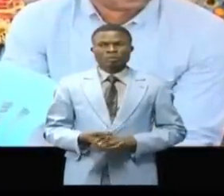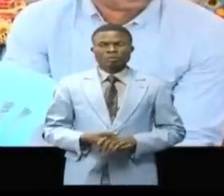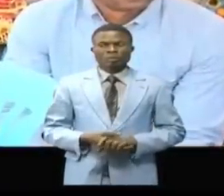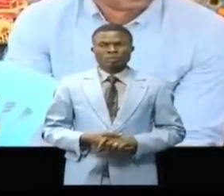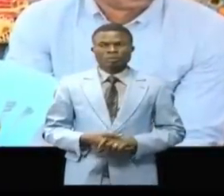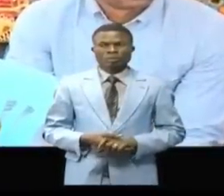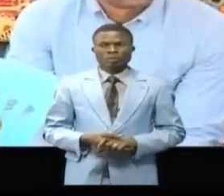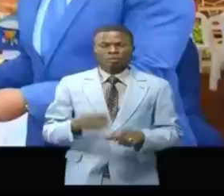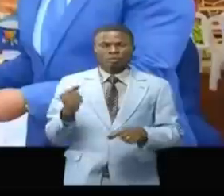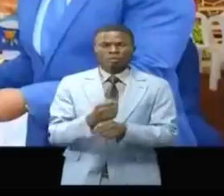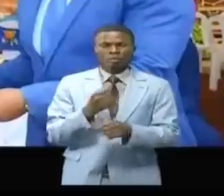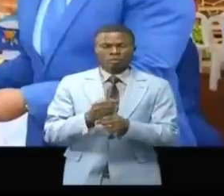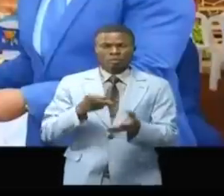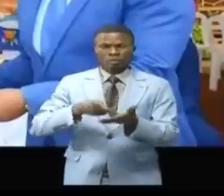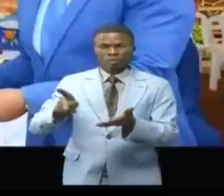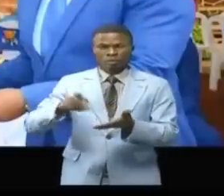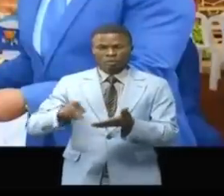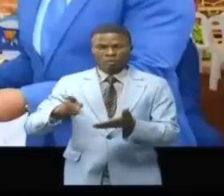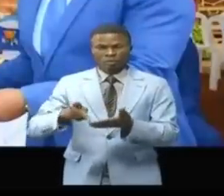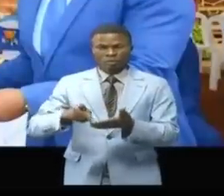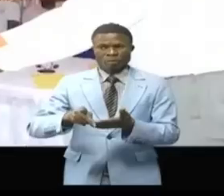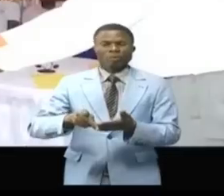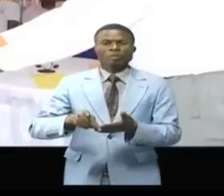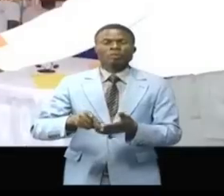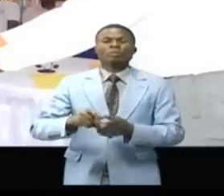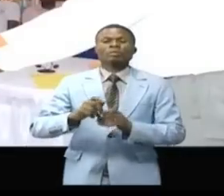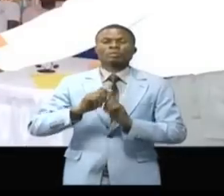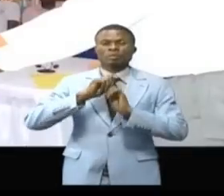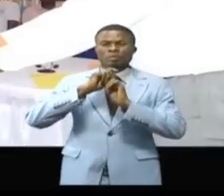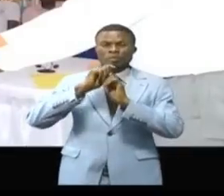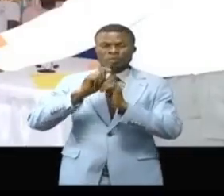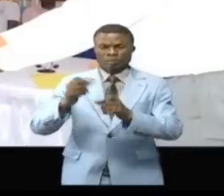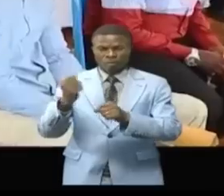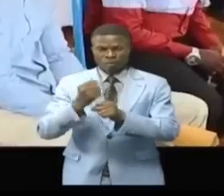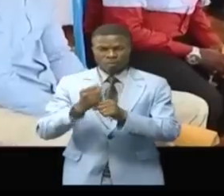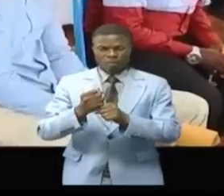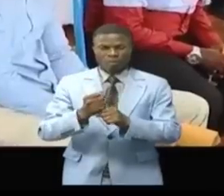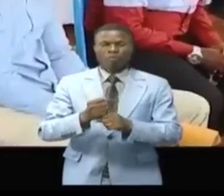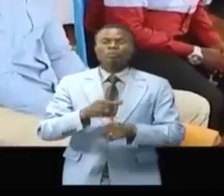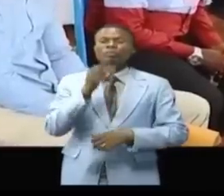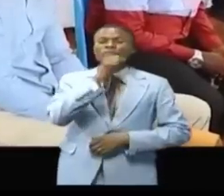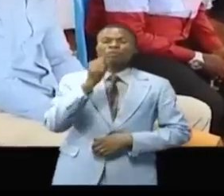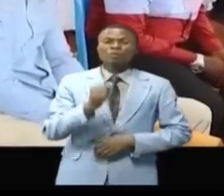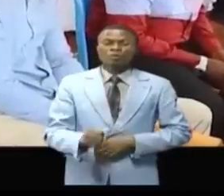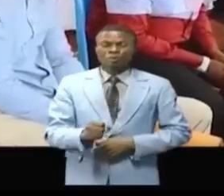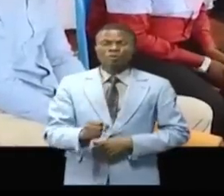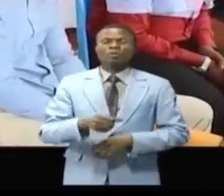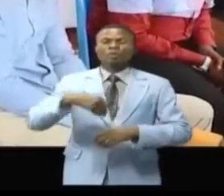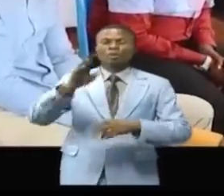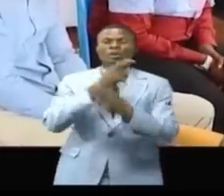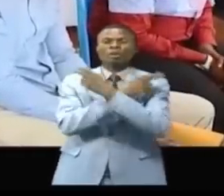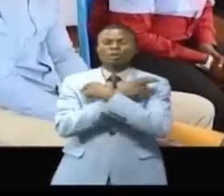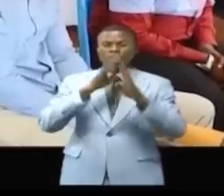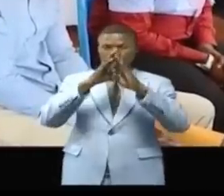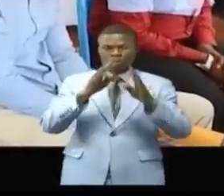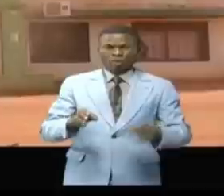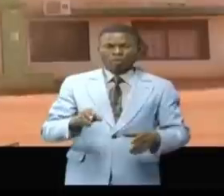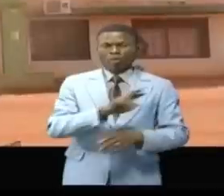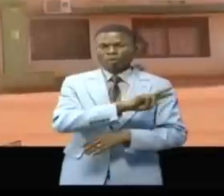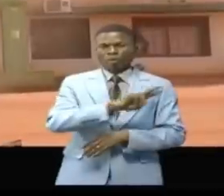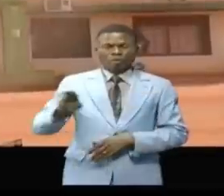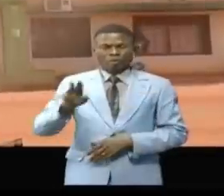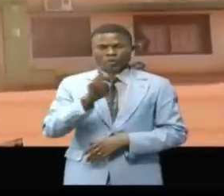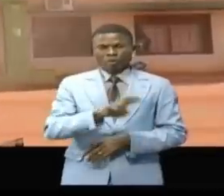Cette opération de paiement des allocations familiales premier trimestre et des pensions de retraite troisième trimestre 2022 s'est déroulée dans